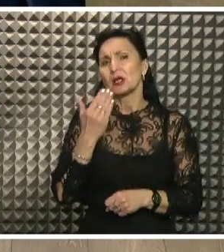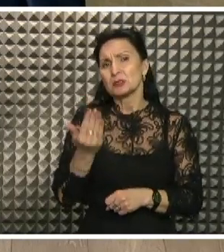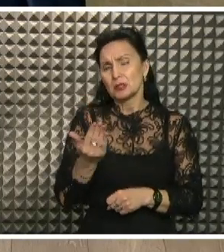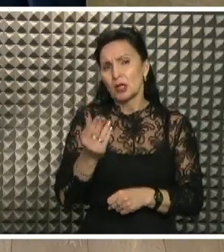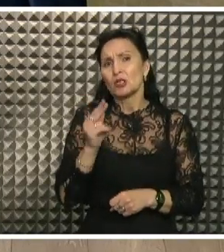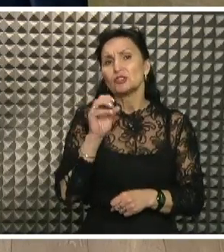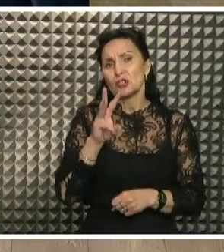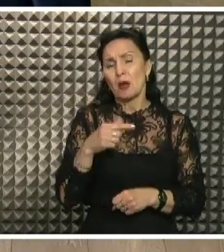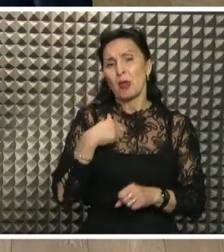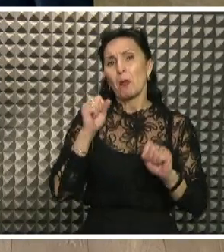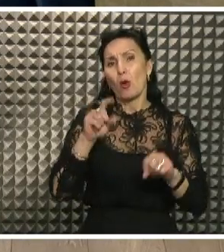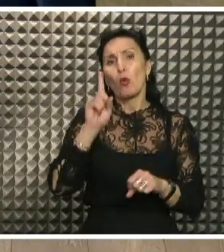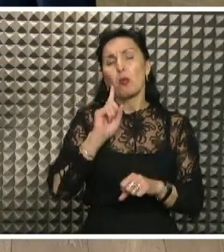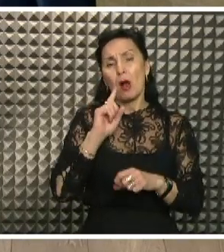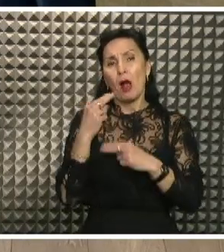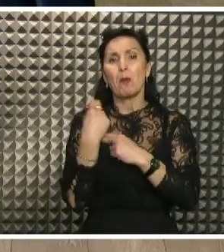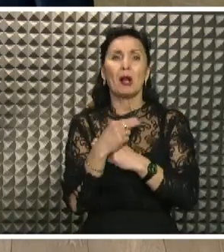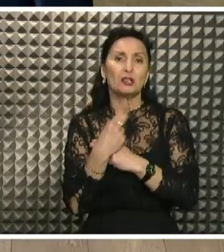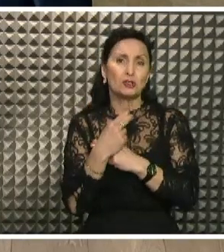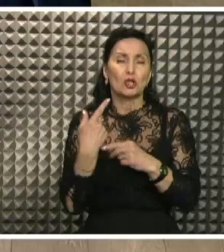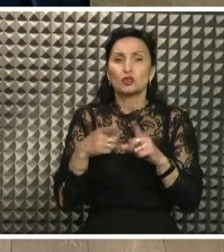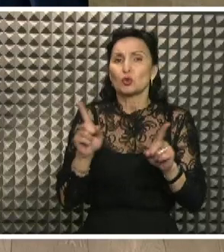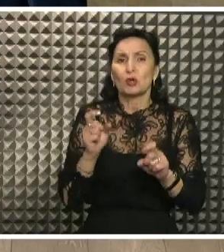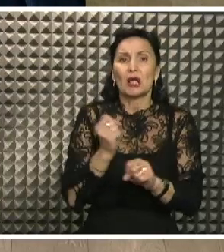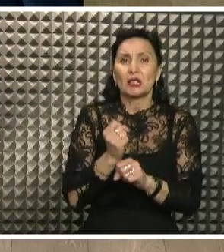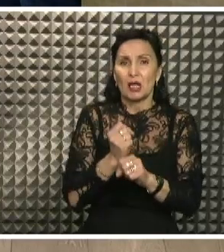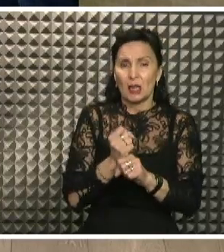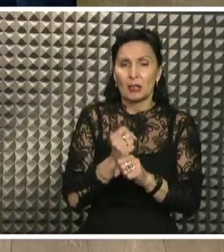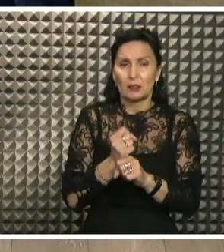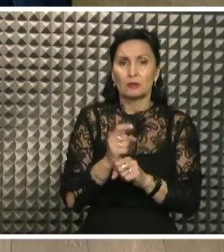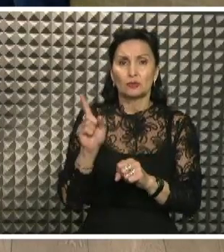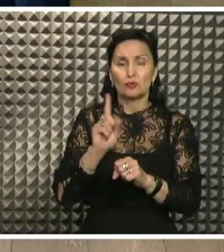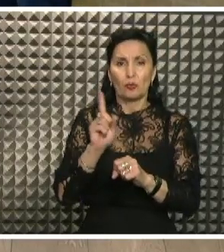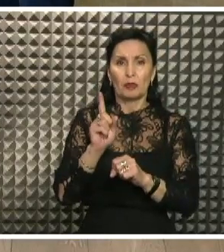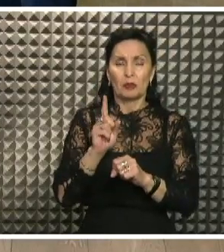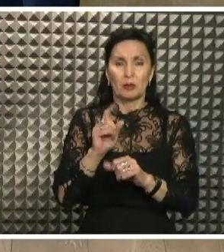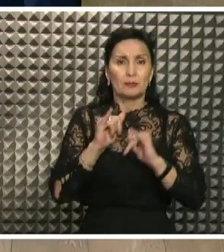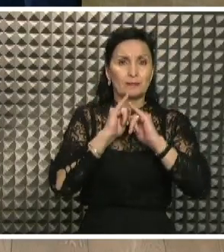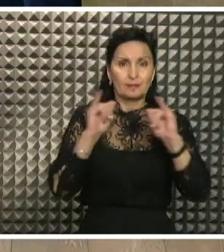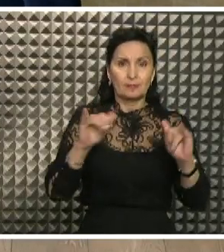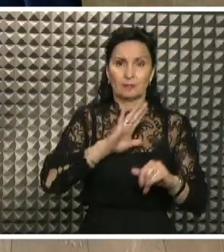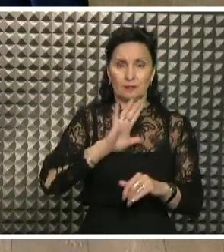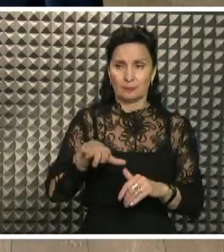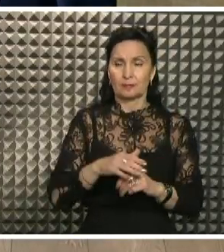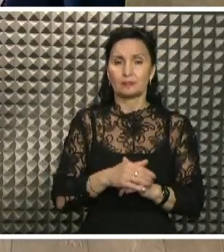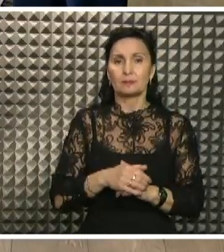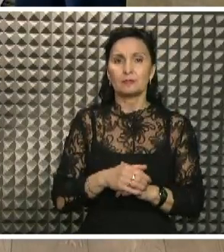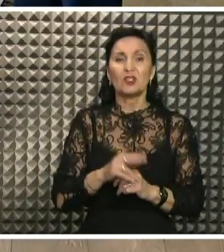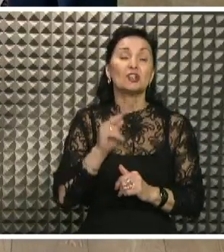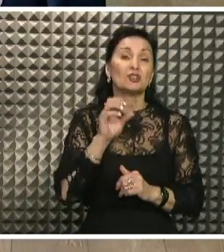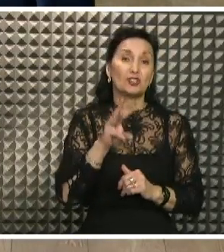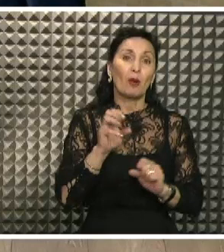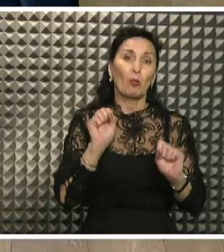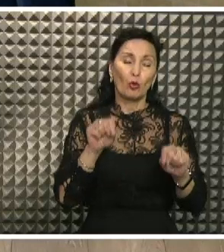поинтересоваться, чем я могу пока полечиться или что поделать, чтобы дышать. Спасибо большое. Спасибо большое за вопрос. Чем